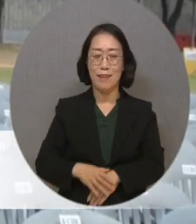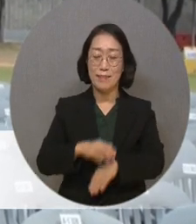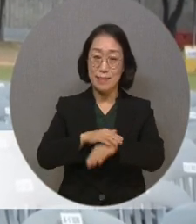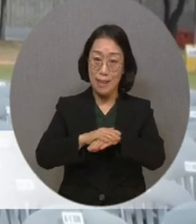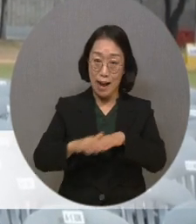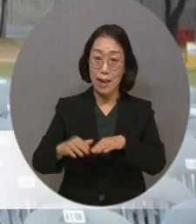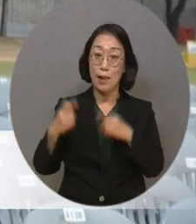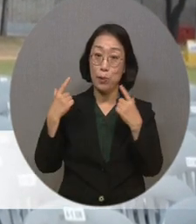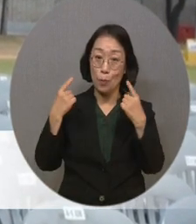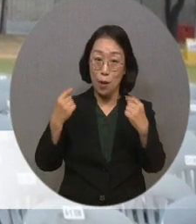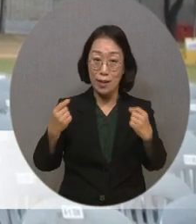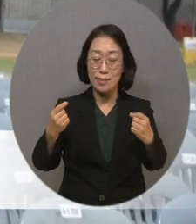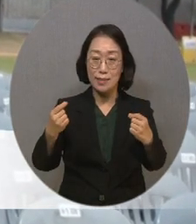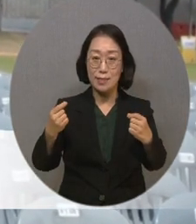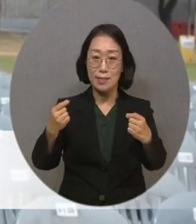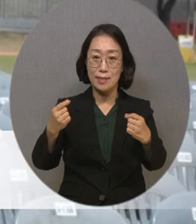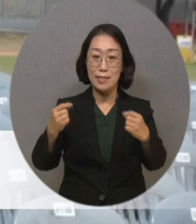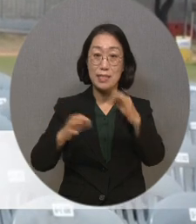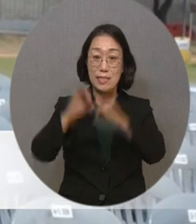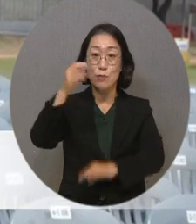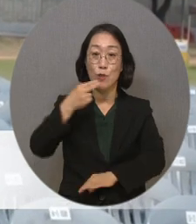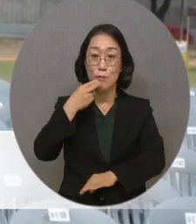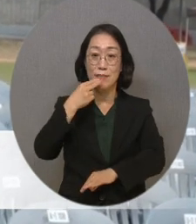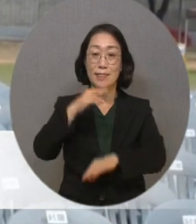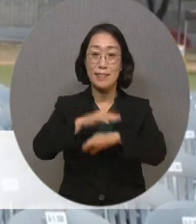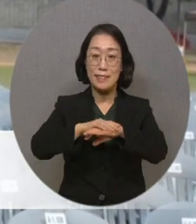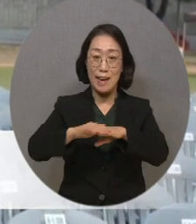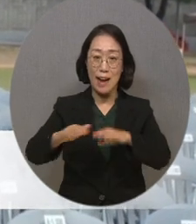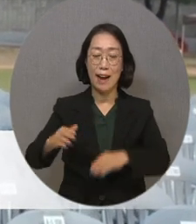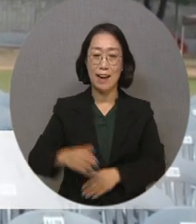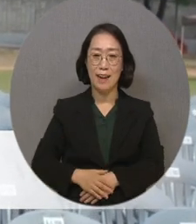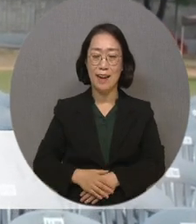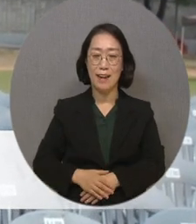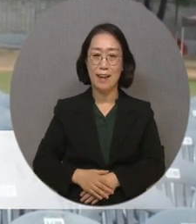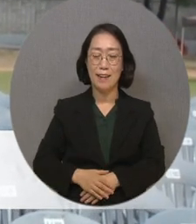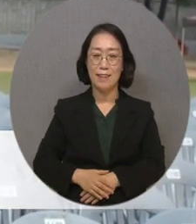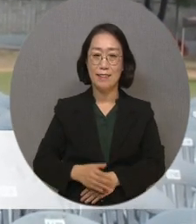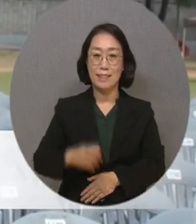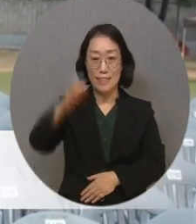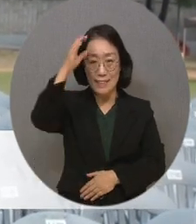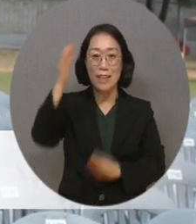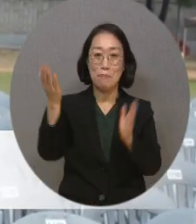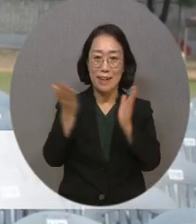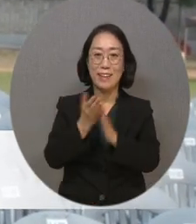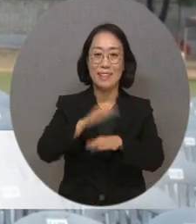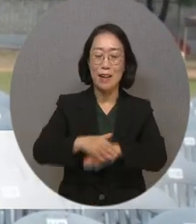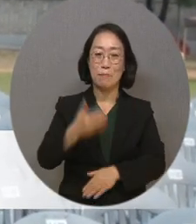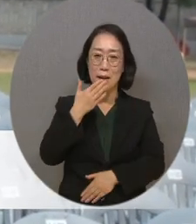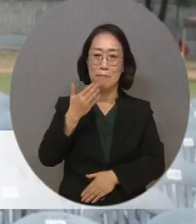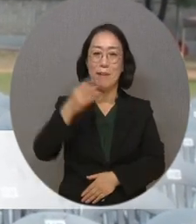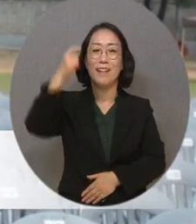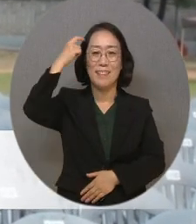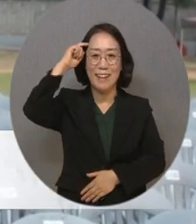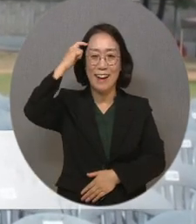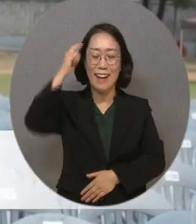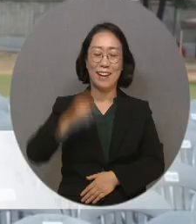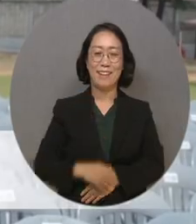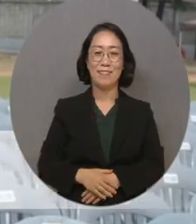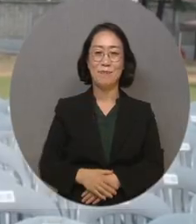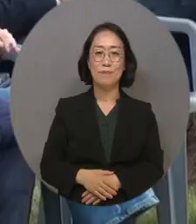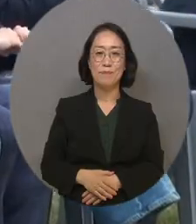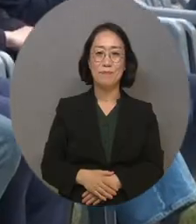평소에 연습했던 것처럼 실수 안 하고 열심히 하면은 그래도 기대한 만큼 열심히 하지 할 수 있지 않을까 생각